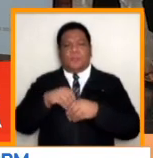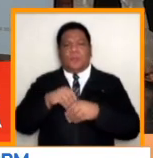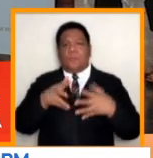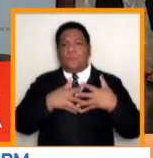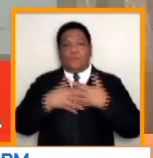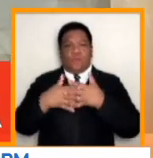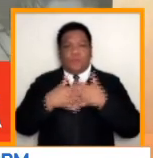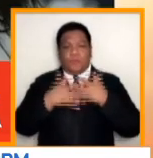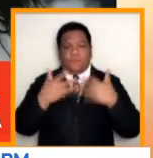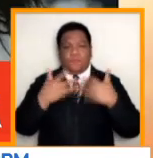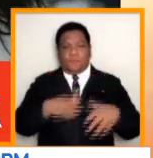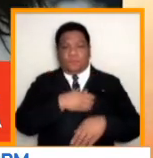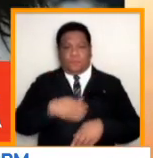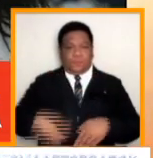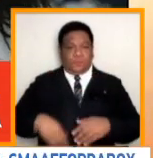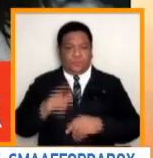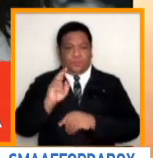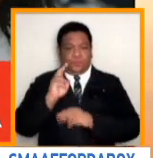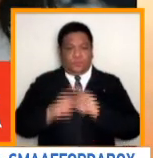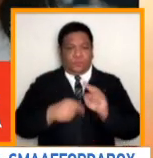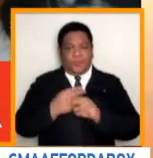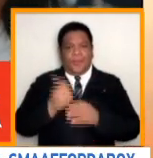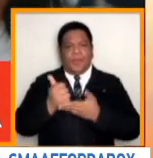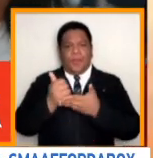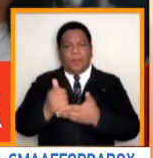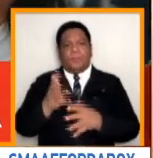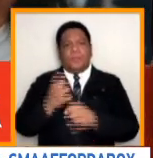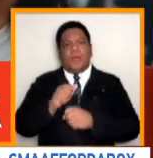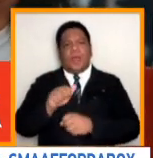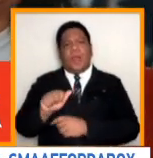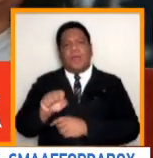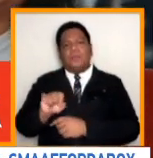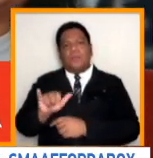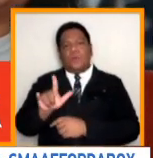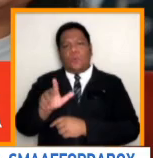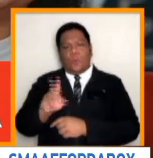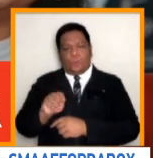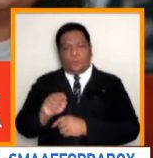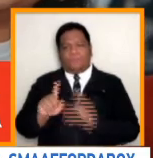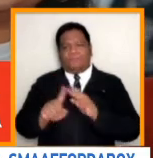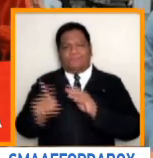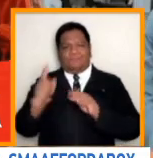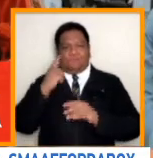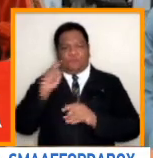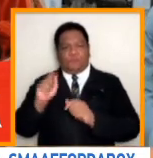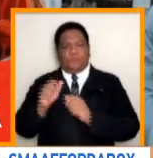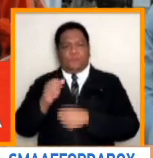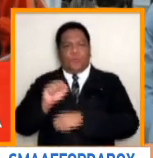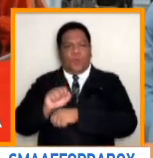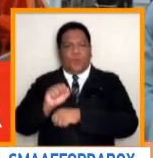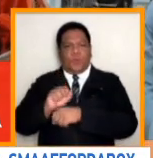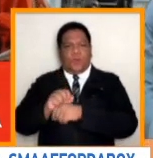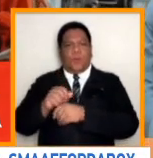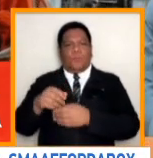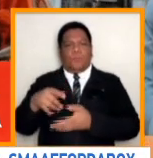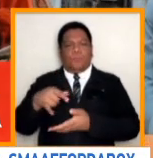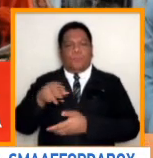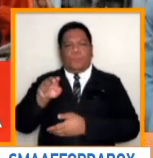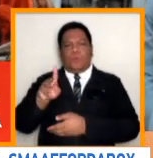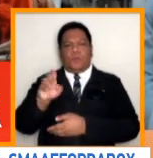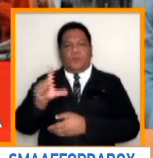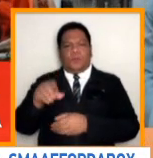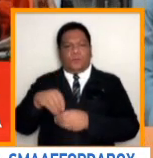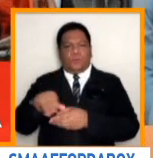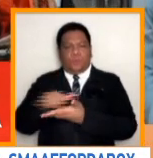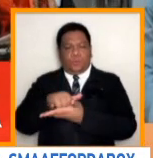pageant. Tinulungan siya makakuha ng asylum at ng trabaho bilang model sa New York City. Matatanda ang hindi makauwi si